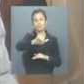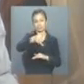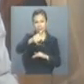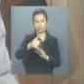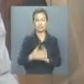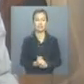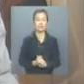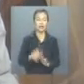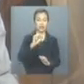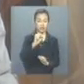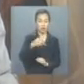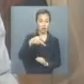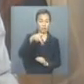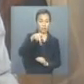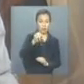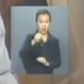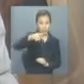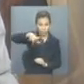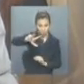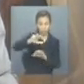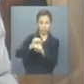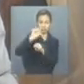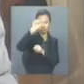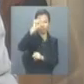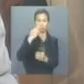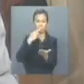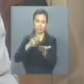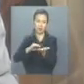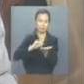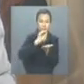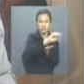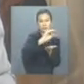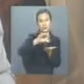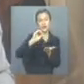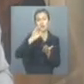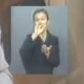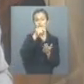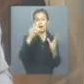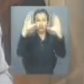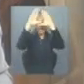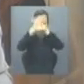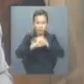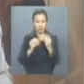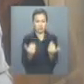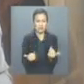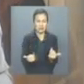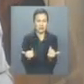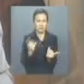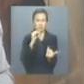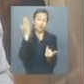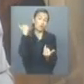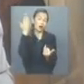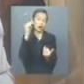ได้ส่งหนังสือกลางดึกถึงผู้ว่ากทม.ให้เข้าไปแก้ไขในกระสอบทรายหรือบิ๊กแบ็กกลางดึกนะคะเรื่องนี้ค่ะทางผู้อำนวยการศูนย์ปฏิบัติการช่ว